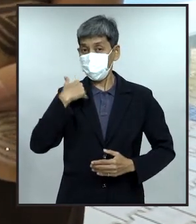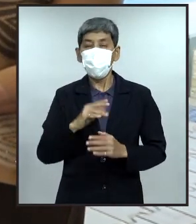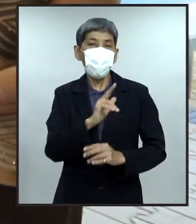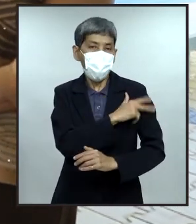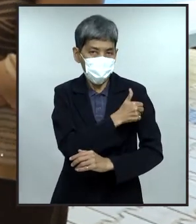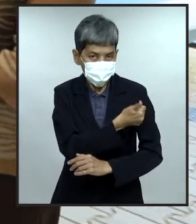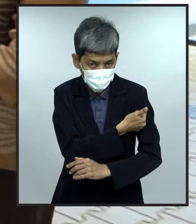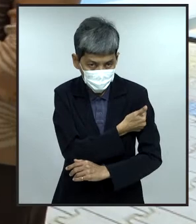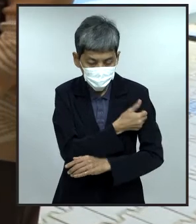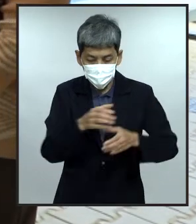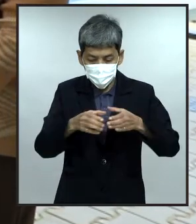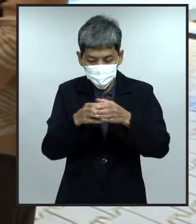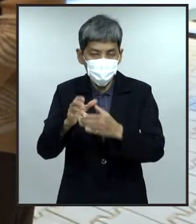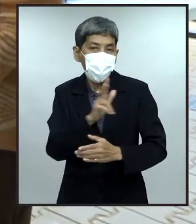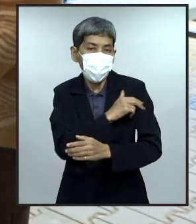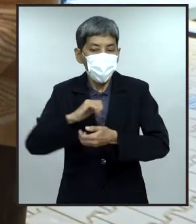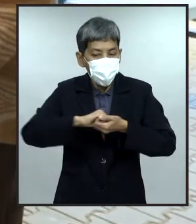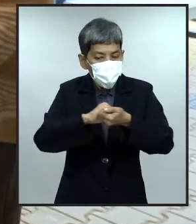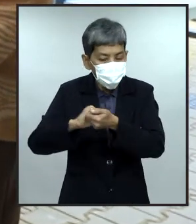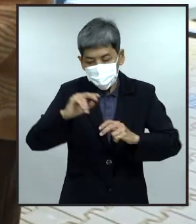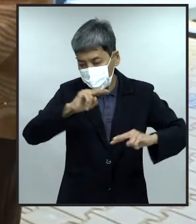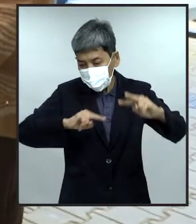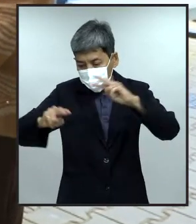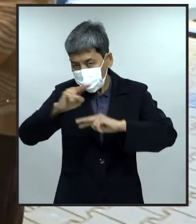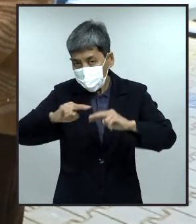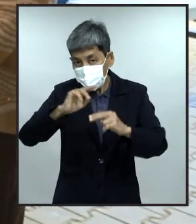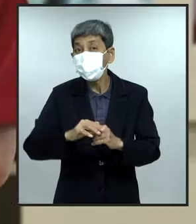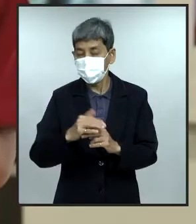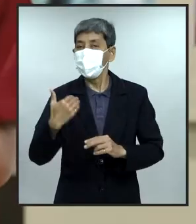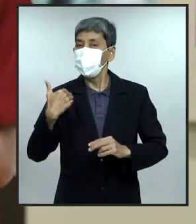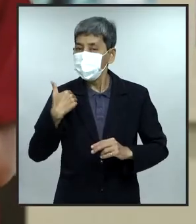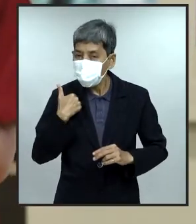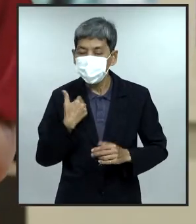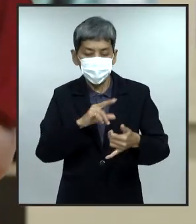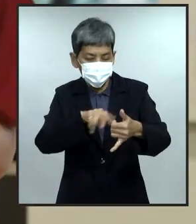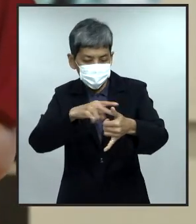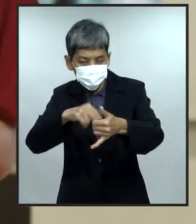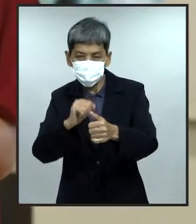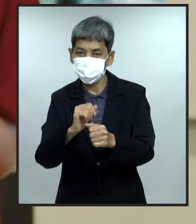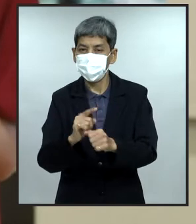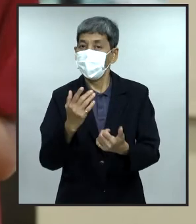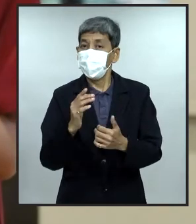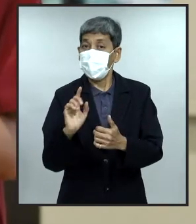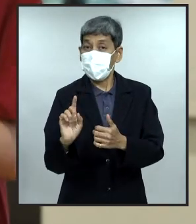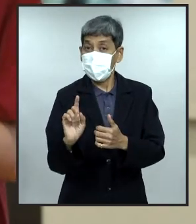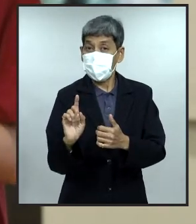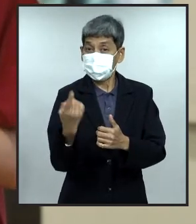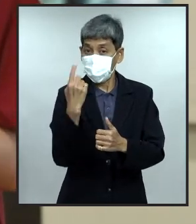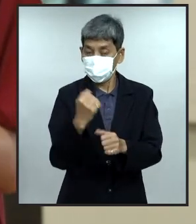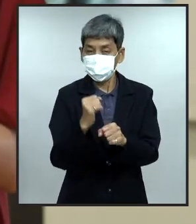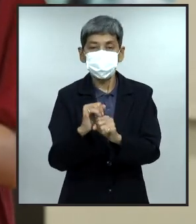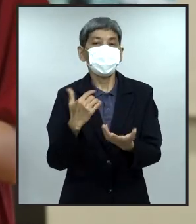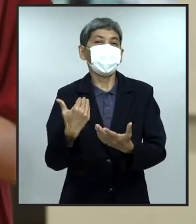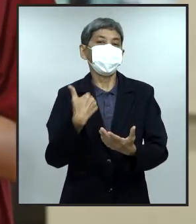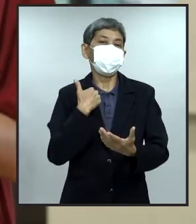อนะคะทีมคุณหมอที่จะมาร่วมดูแลคนไข้นะคะซึ่งก็จะมีการดูแลเนี่ยตั้งแต่ในช่วงเวรเช้าแล้